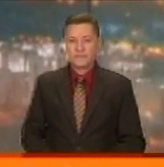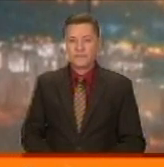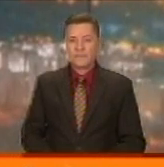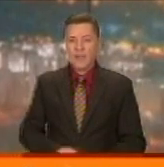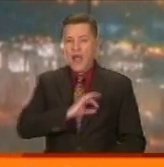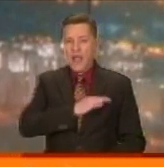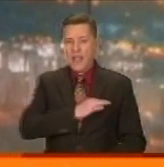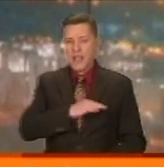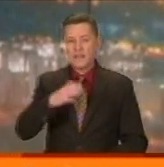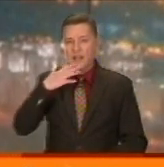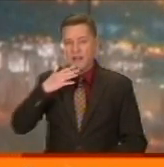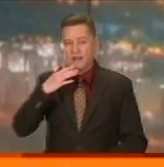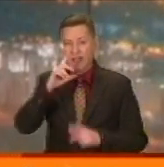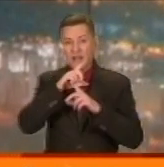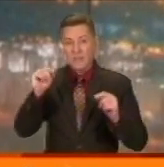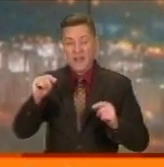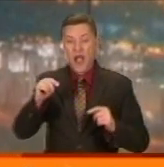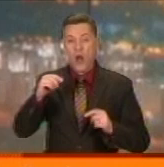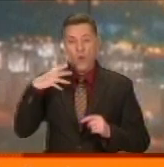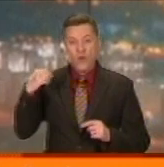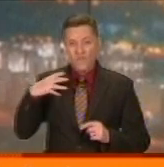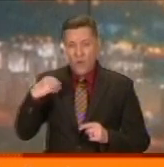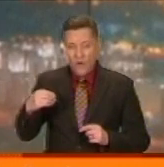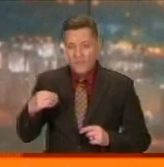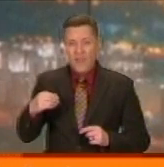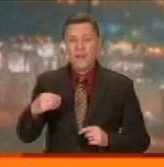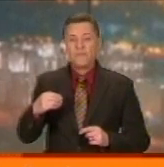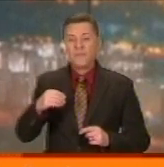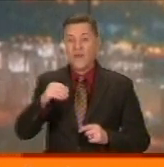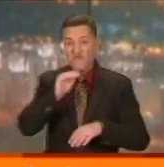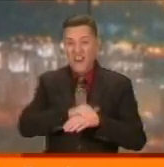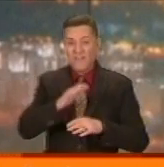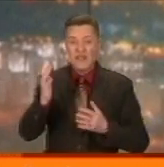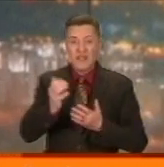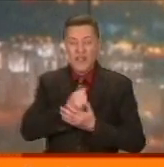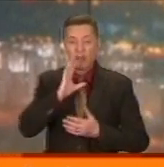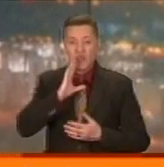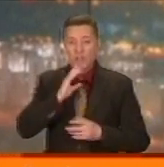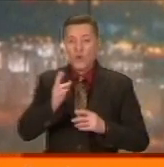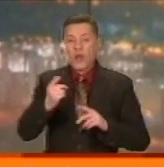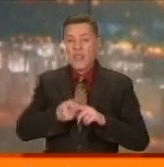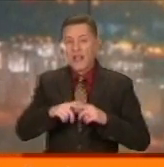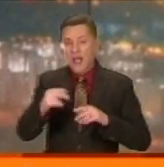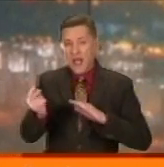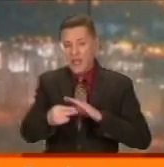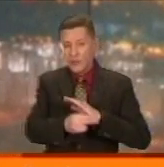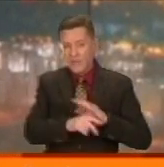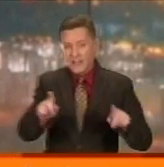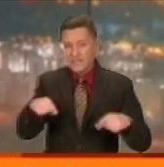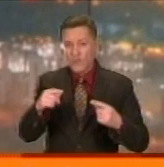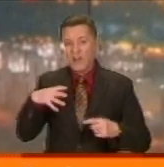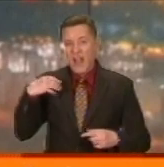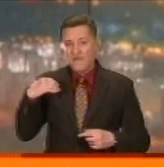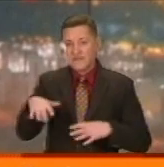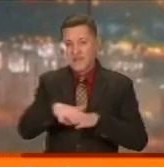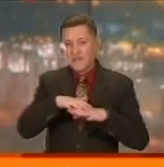Агентка Кремля у Львові. Працівники СБУ в лавах прикордонників виявили жінку, що агітувала за створення Львівської народної республіки